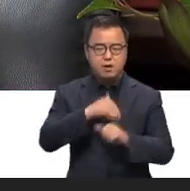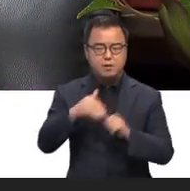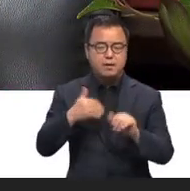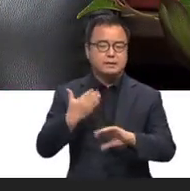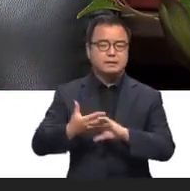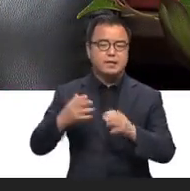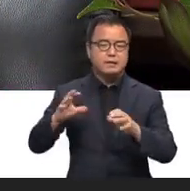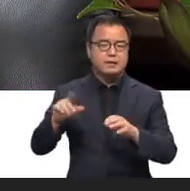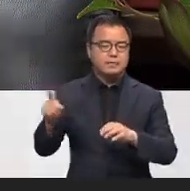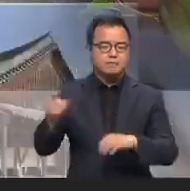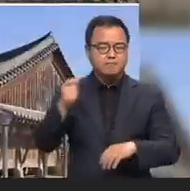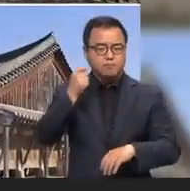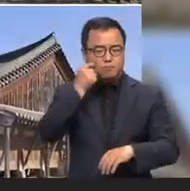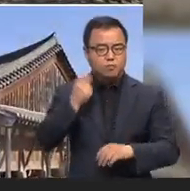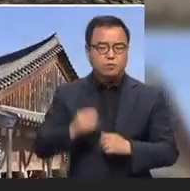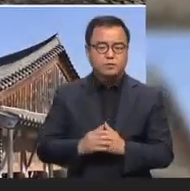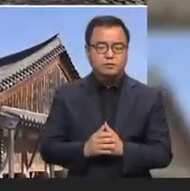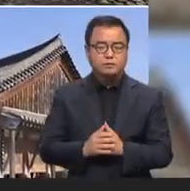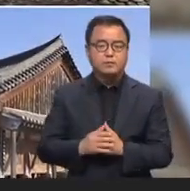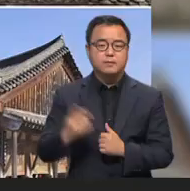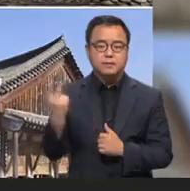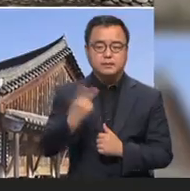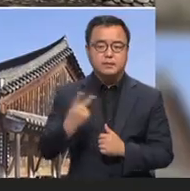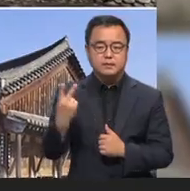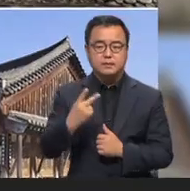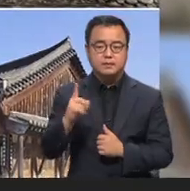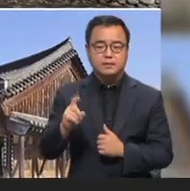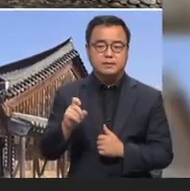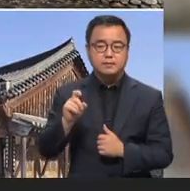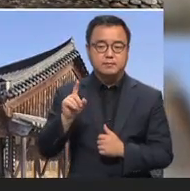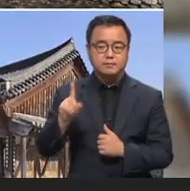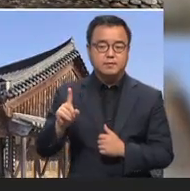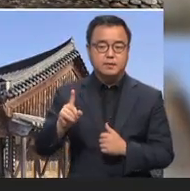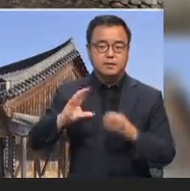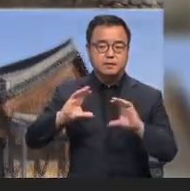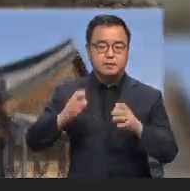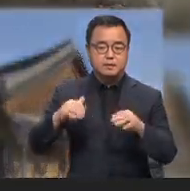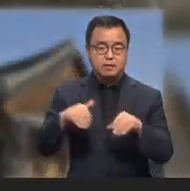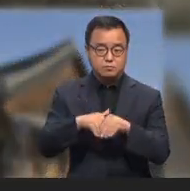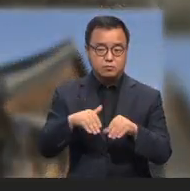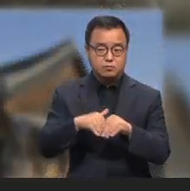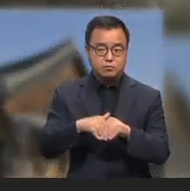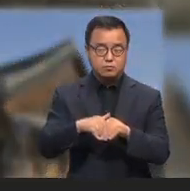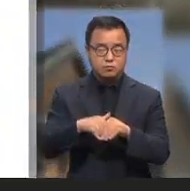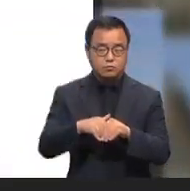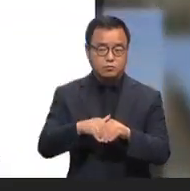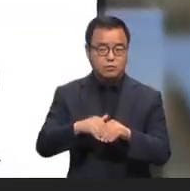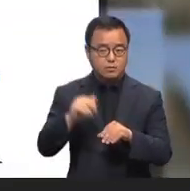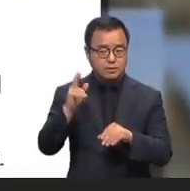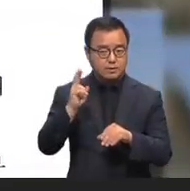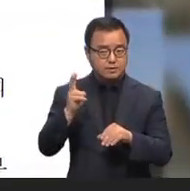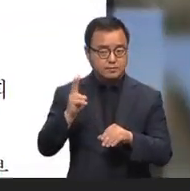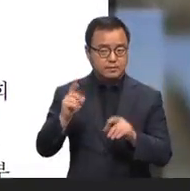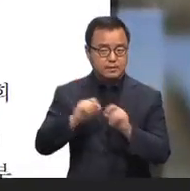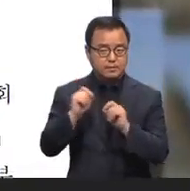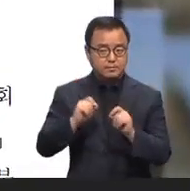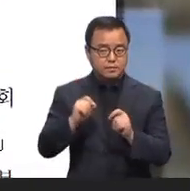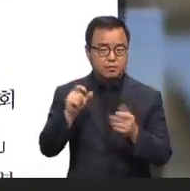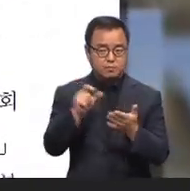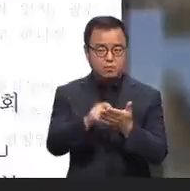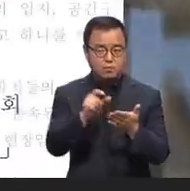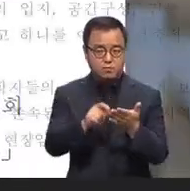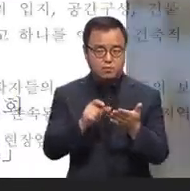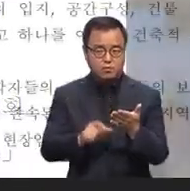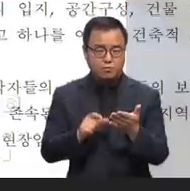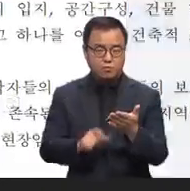못했습니다 지난 2011년 세계 유산 잠적 몸무게 오른 서원은 2015년 문화재청과 지자체가